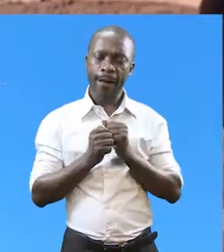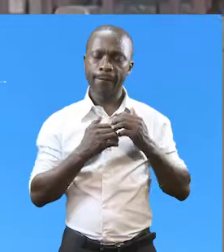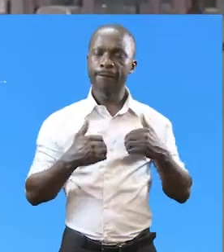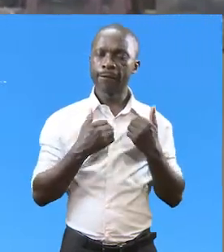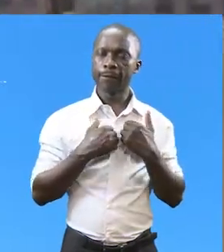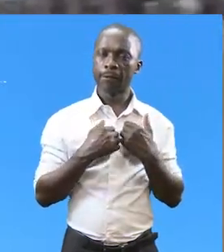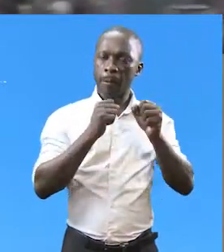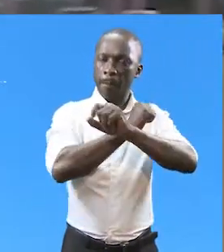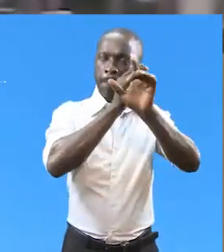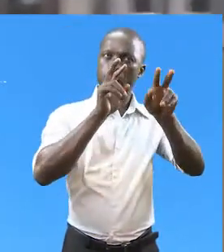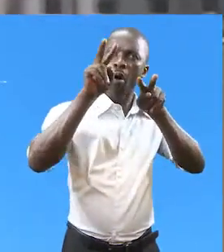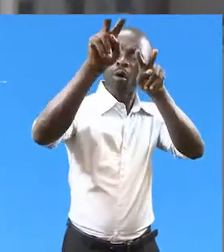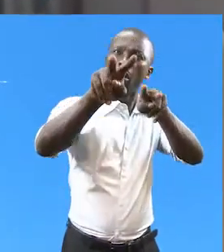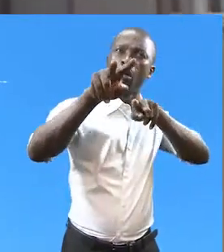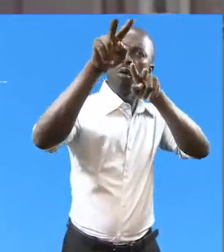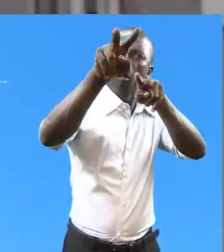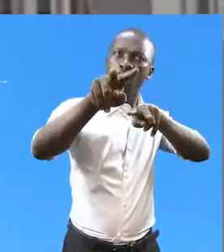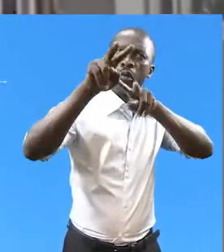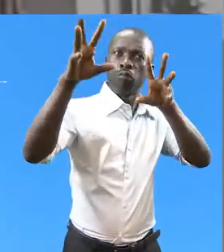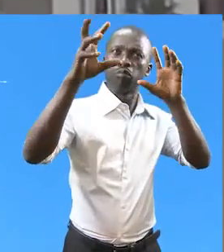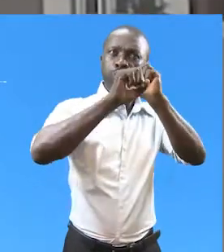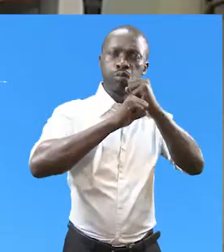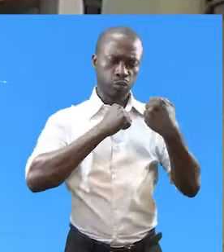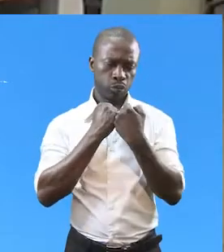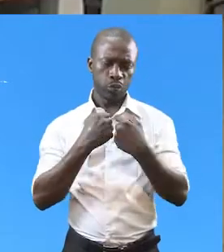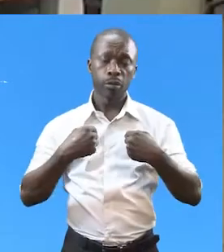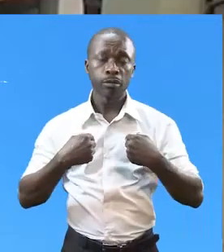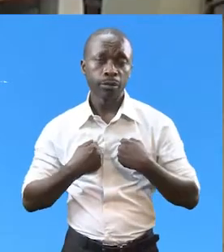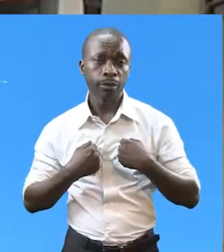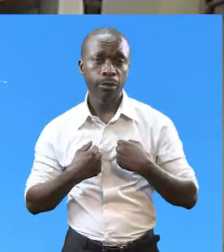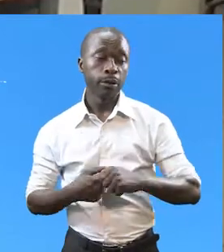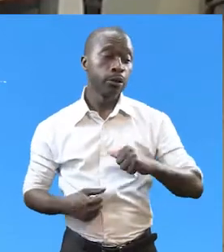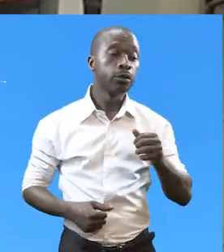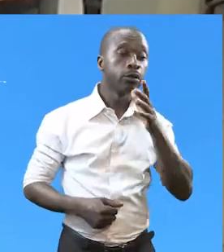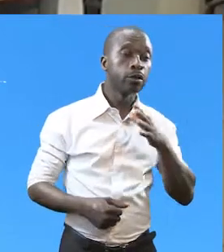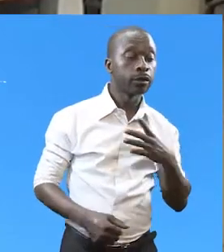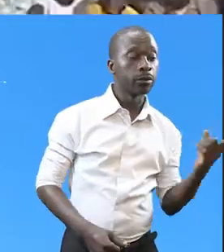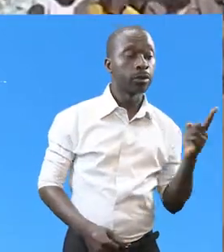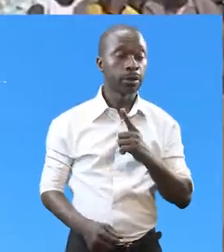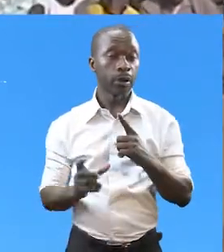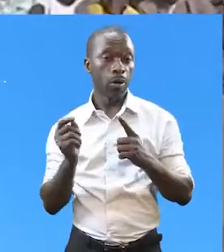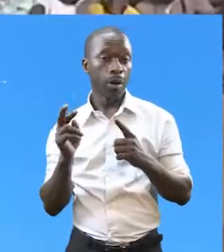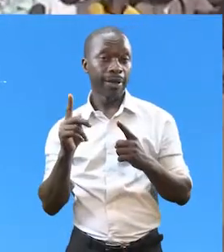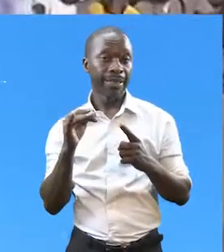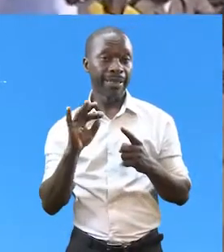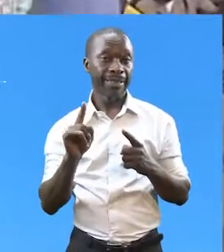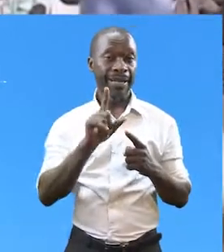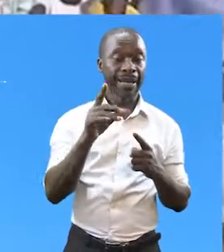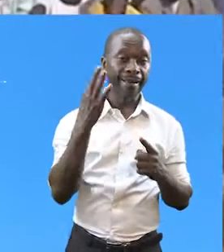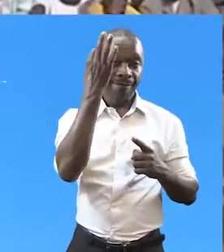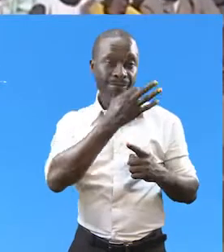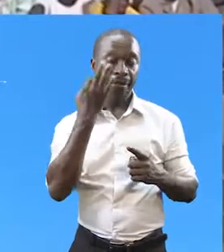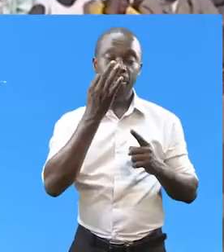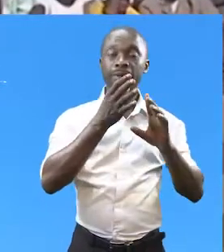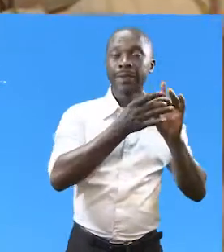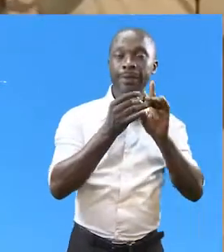La sociologue et initiatrice du concept No Limit, Zenaba Dinges Orti, a déclaré sur son compte Facebook « Rêvons